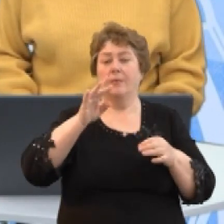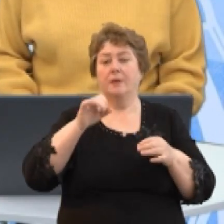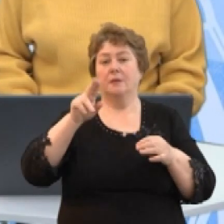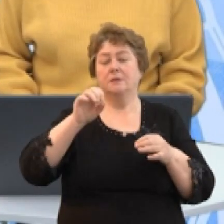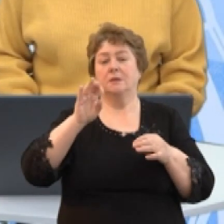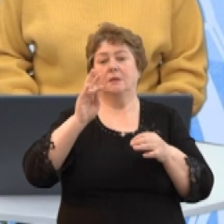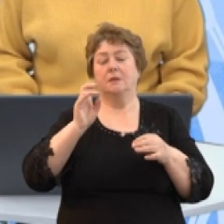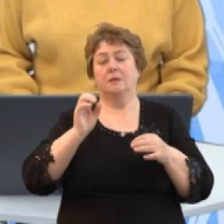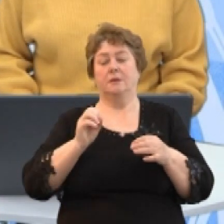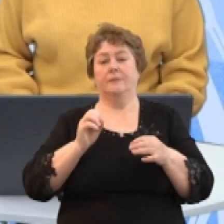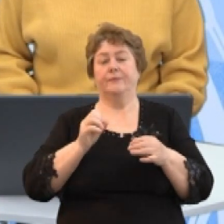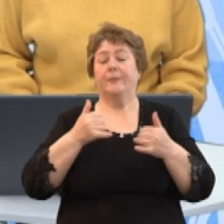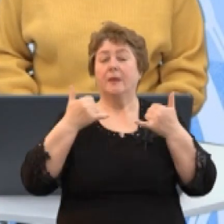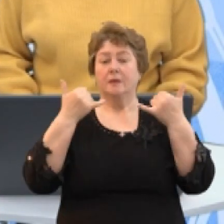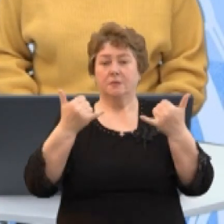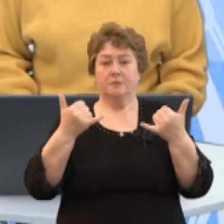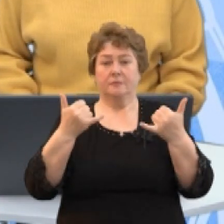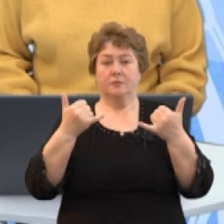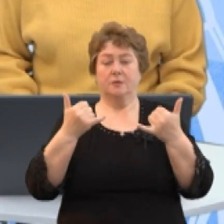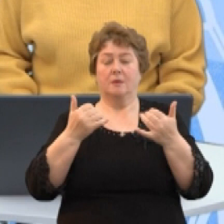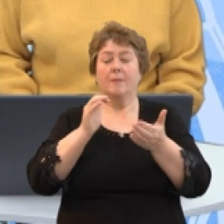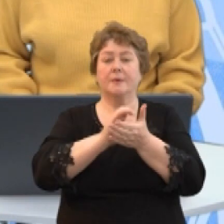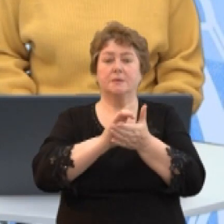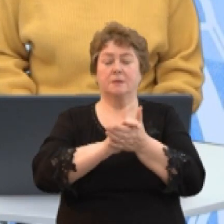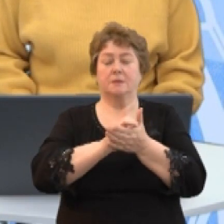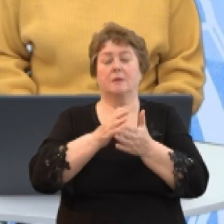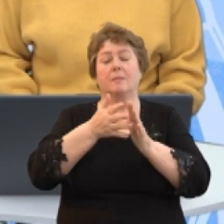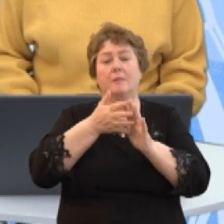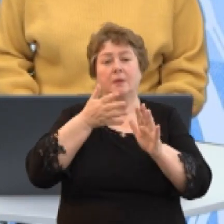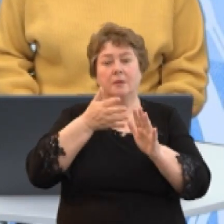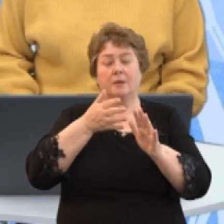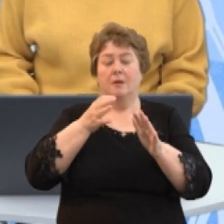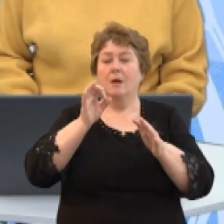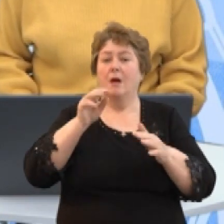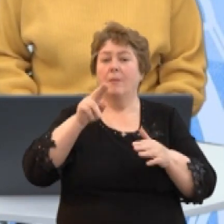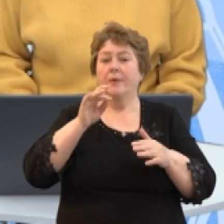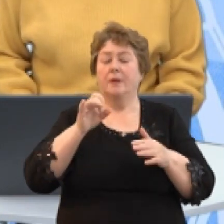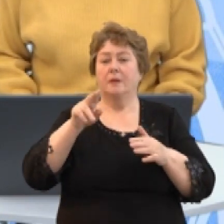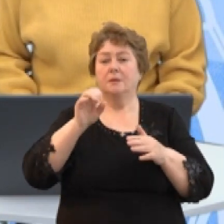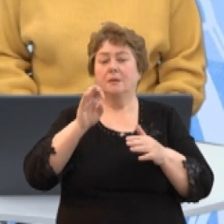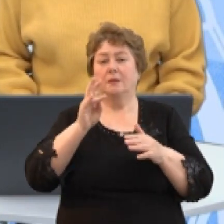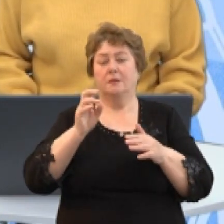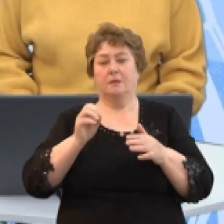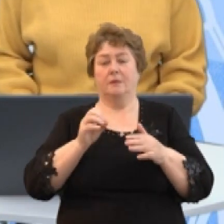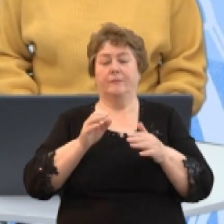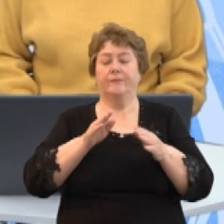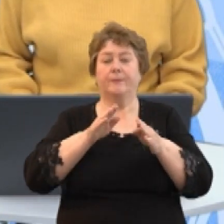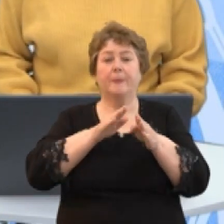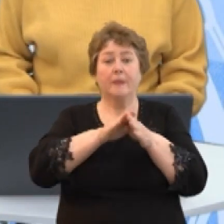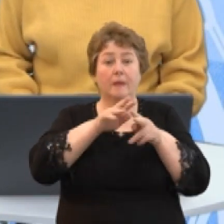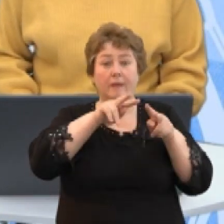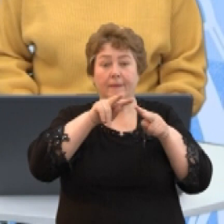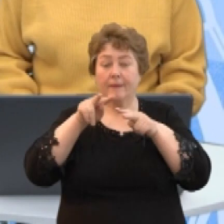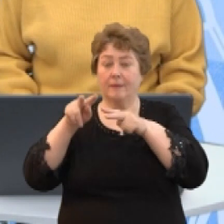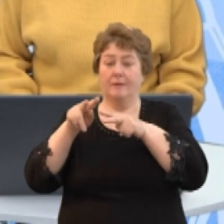итак ребята сегодня мы познакомимся с понятием определение проведем наблюдение